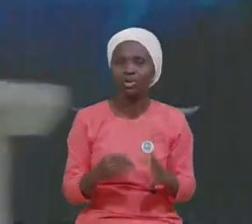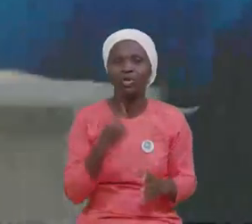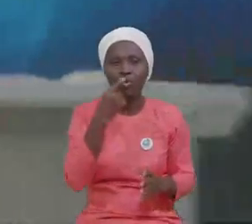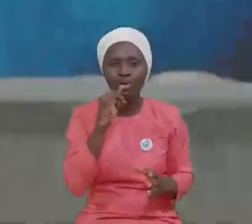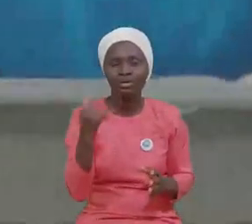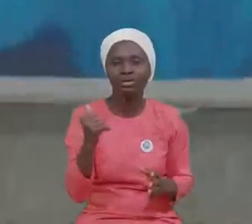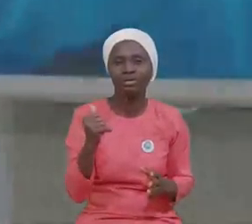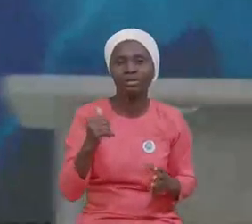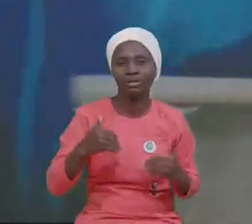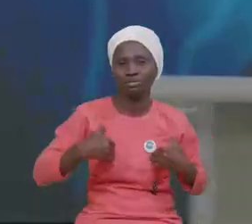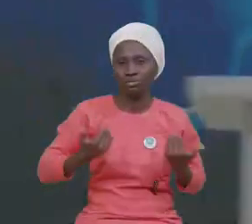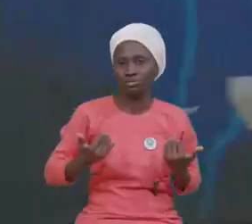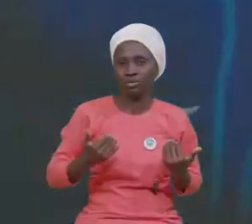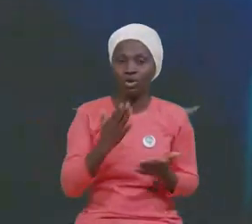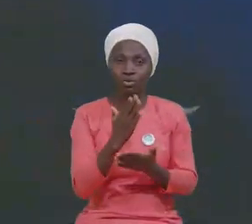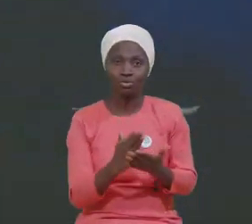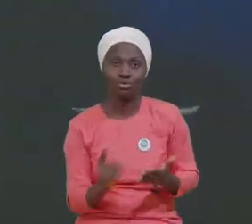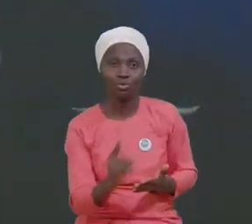C'est quelqu'un qui a